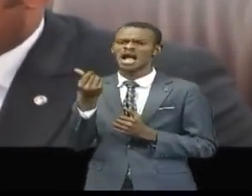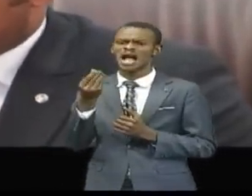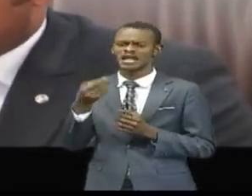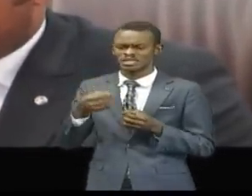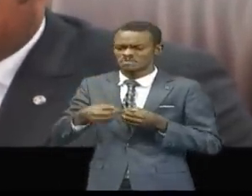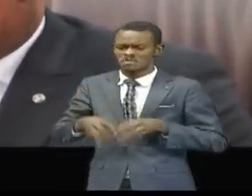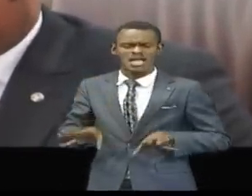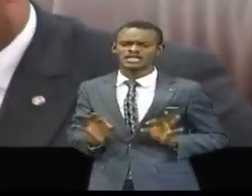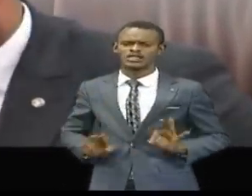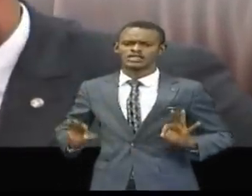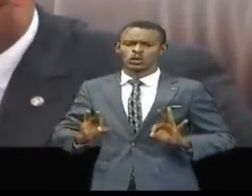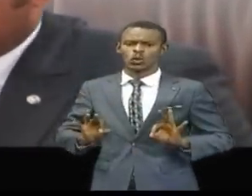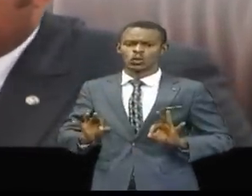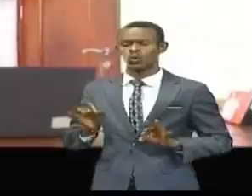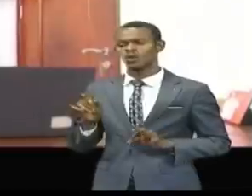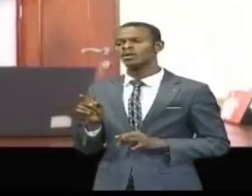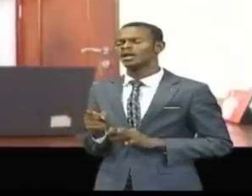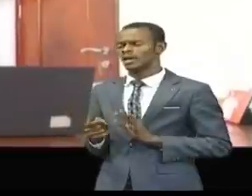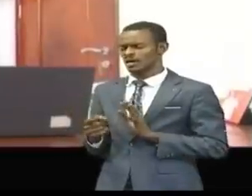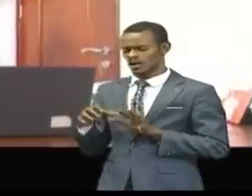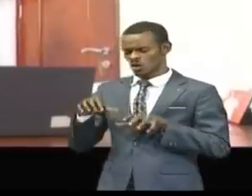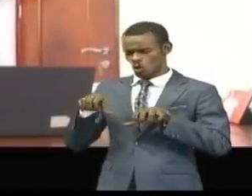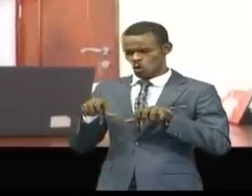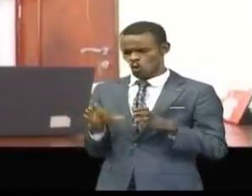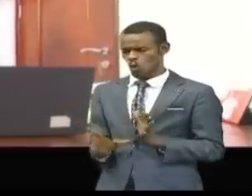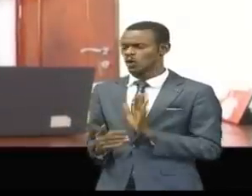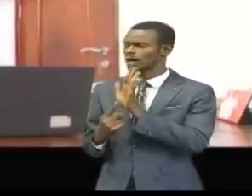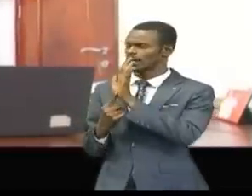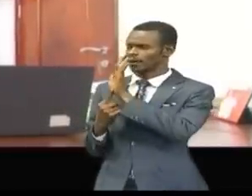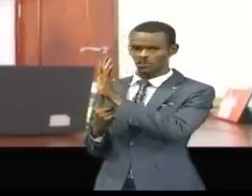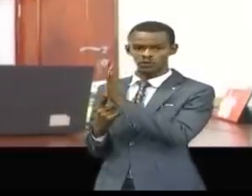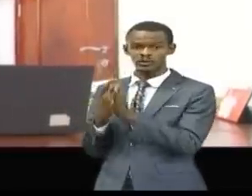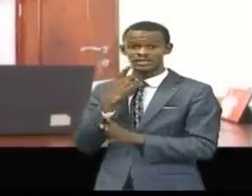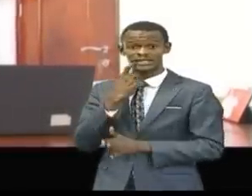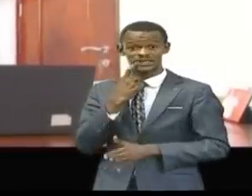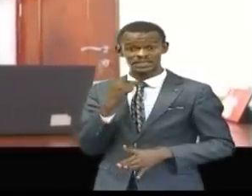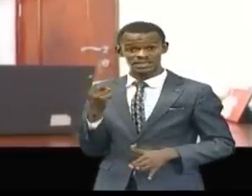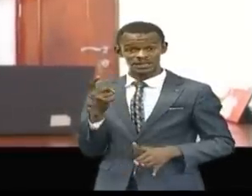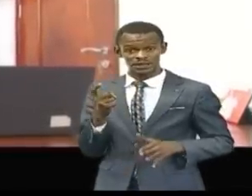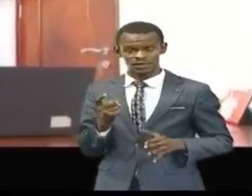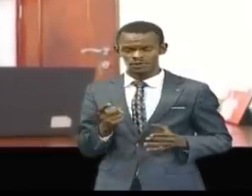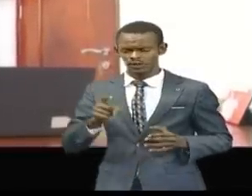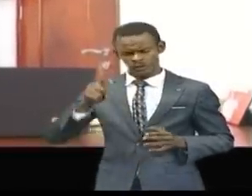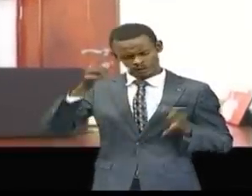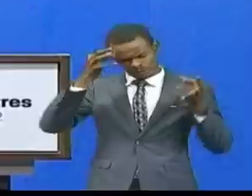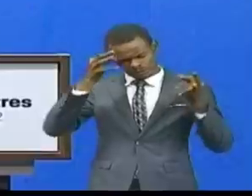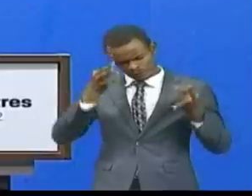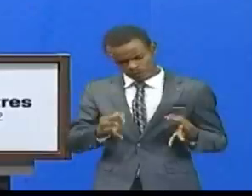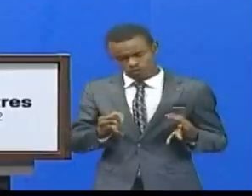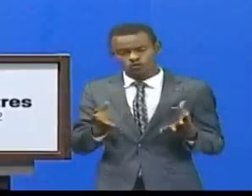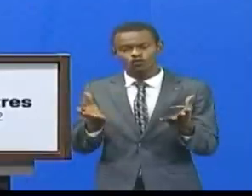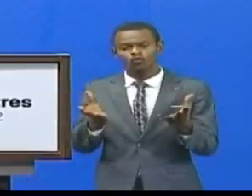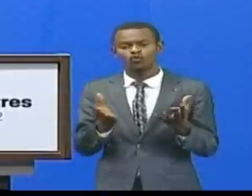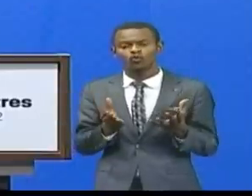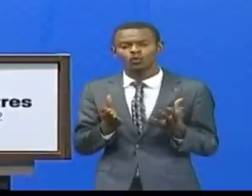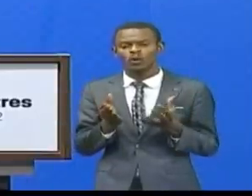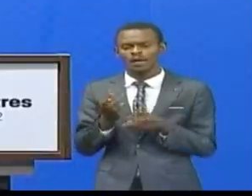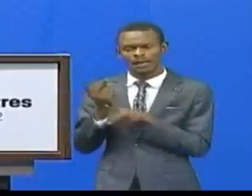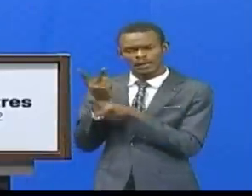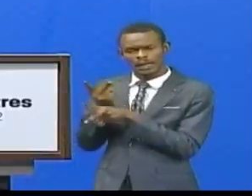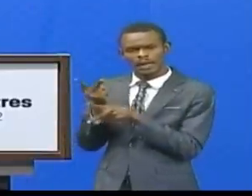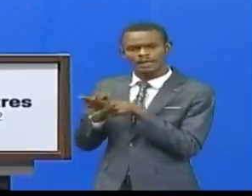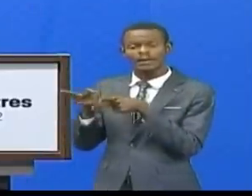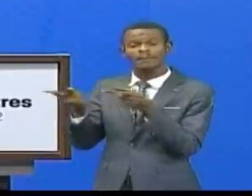bénéficier de ses ressources et ce, en considérant la contribution de notre pays dans la